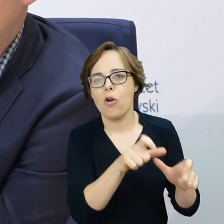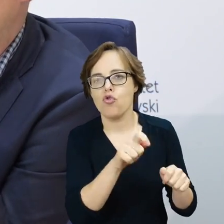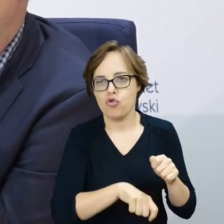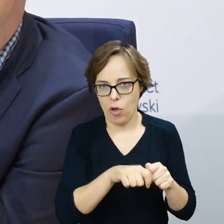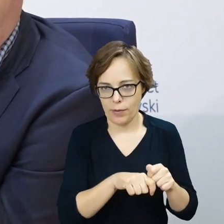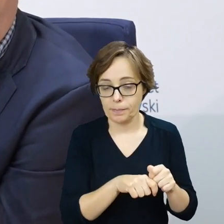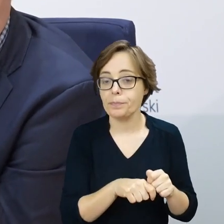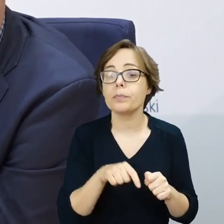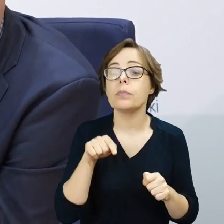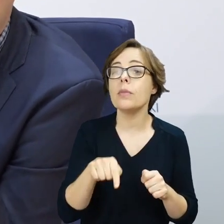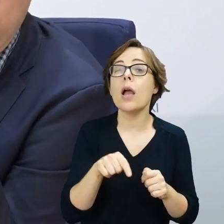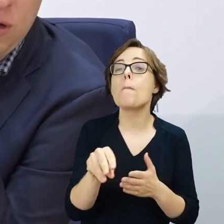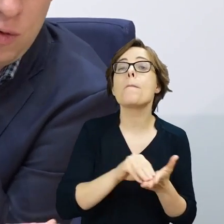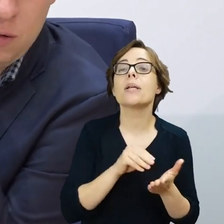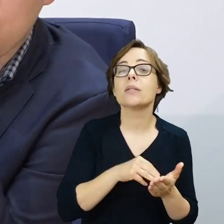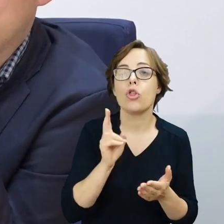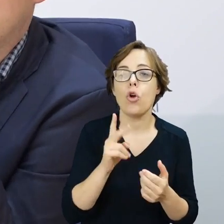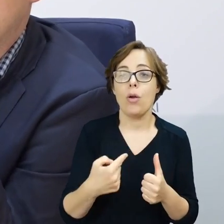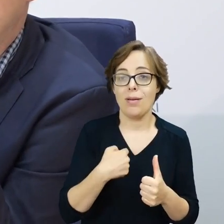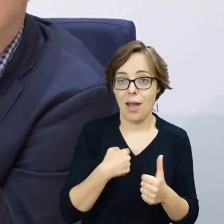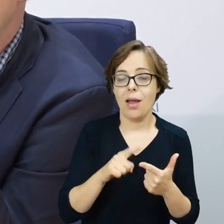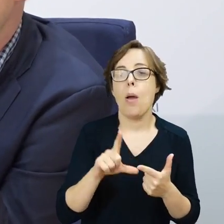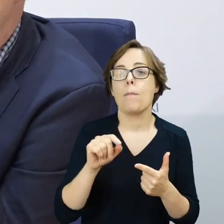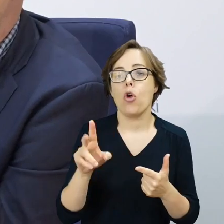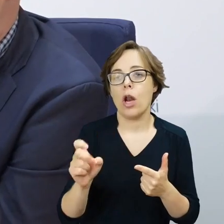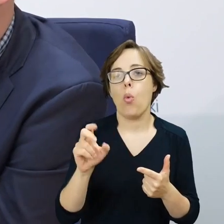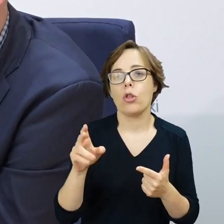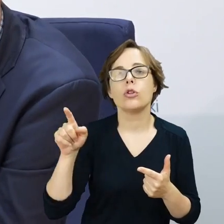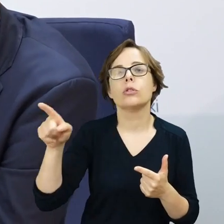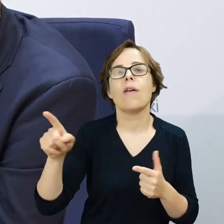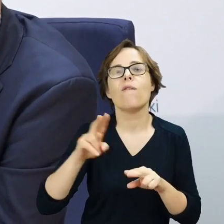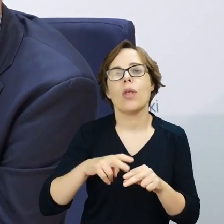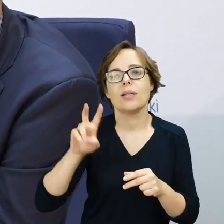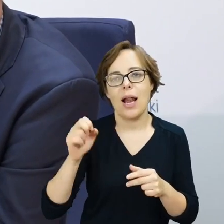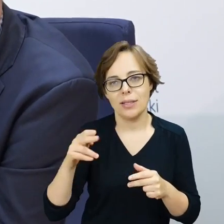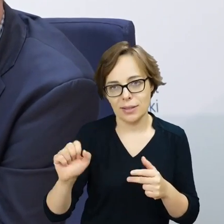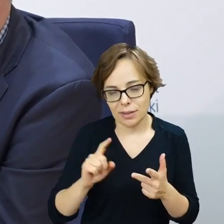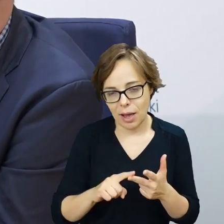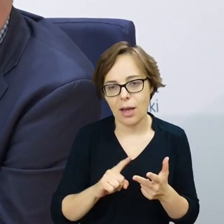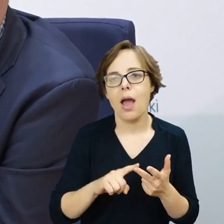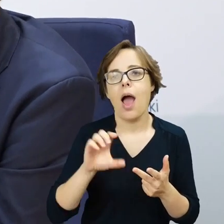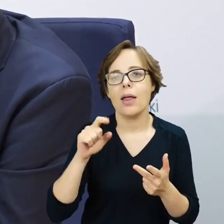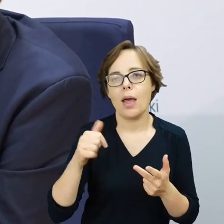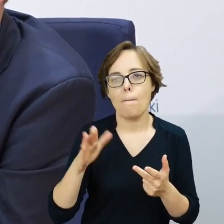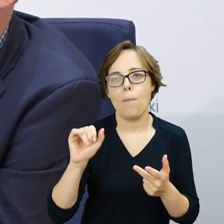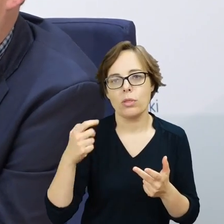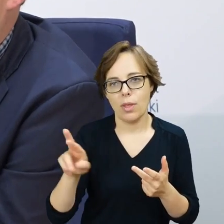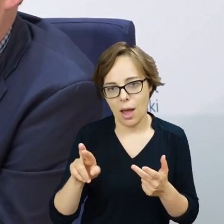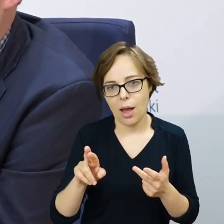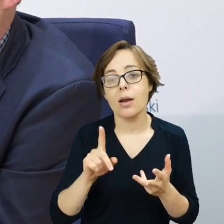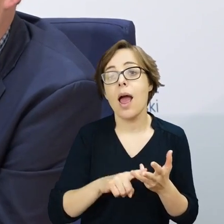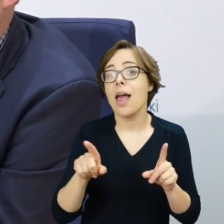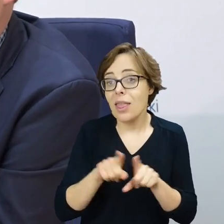tym, że go pisałem ja, Piotrek Kładoczny z Fundacji Helsińskiej, Adam Bodnar, ale też ludzie ze